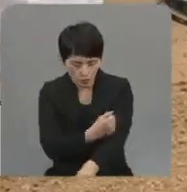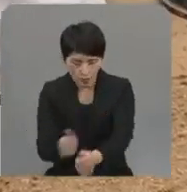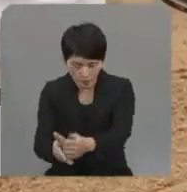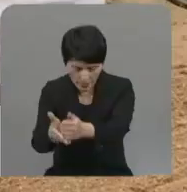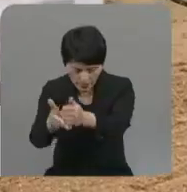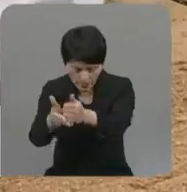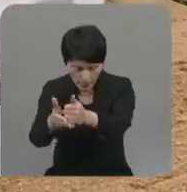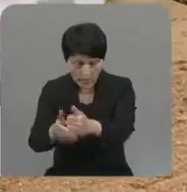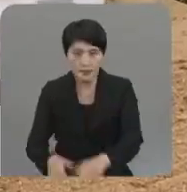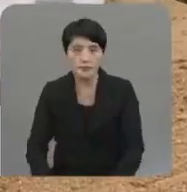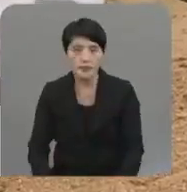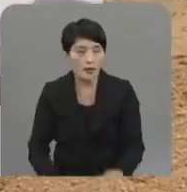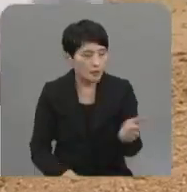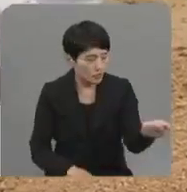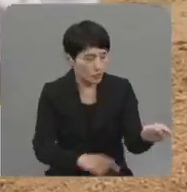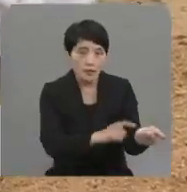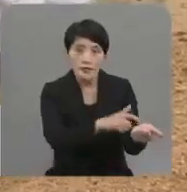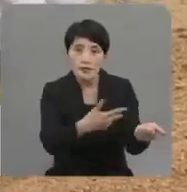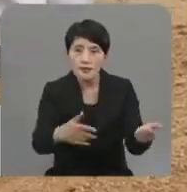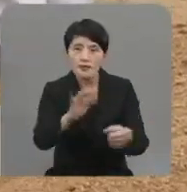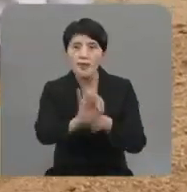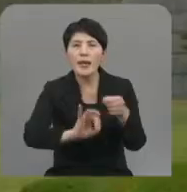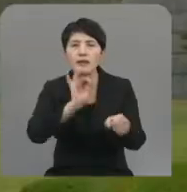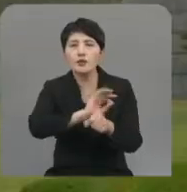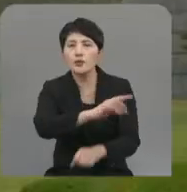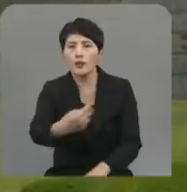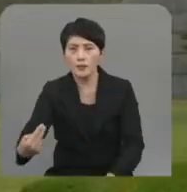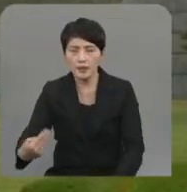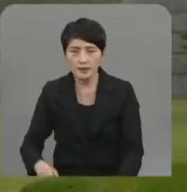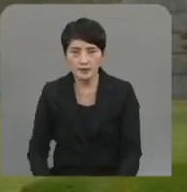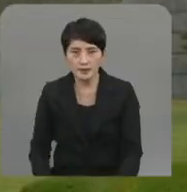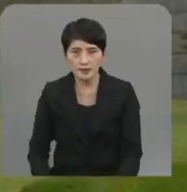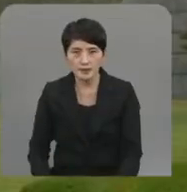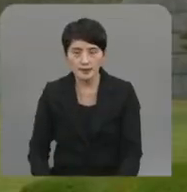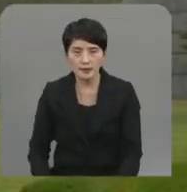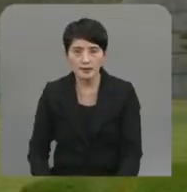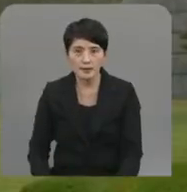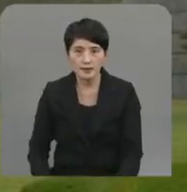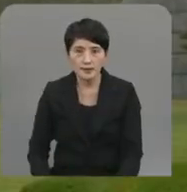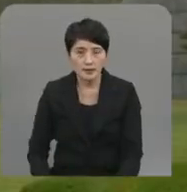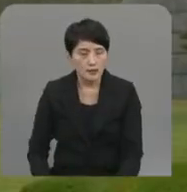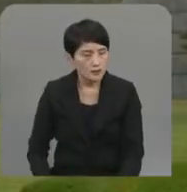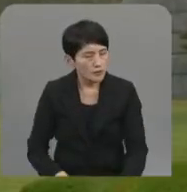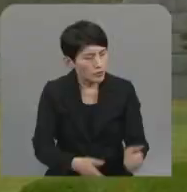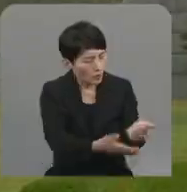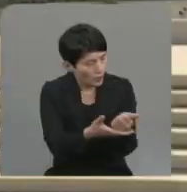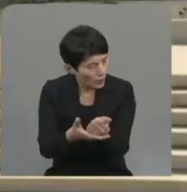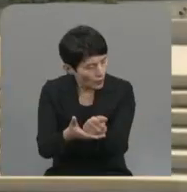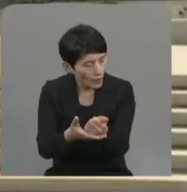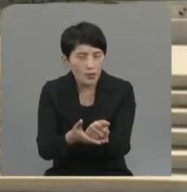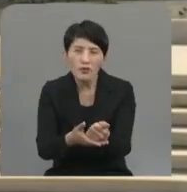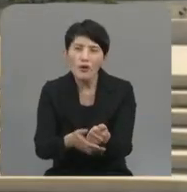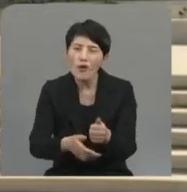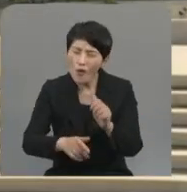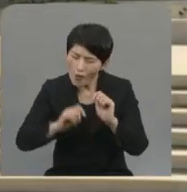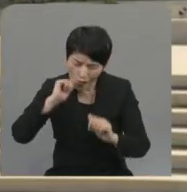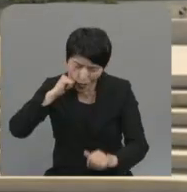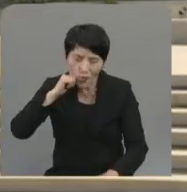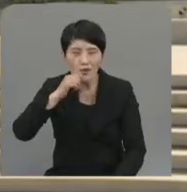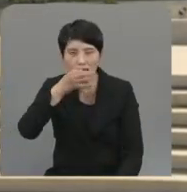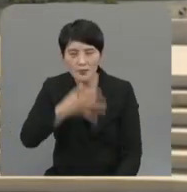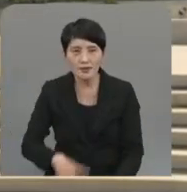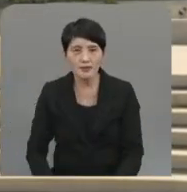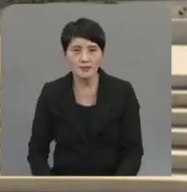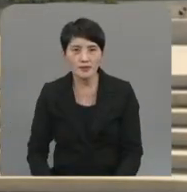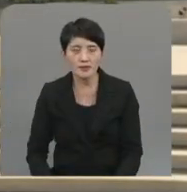9/4 giờ địa phương và hài cốt của ông sẽ được an táng ở khu vực dành riêng cho những người có công trong phong trào độc lập tại nghĩa trang quốc gia thế trơn